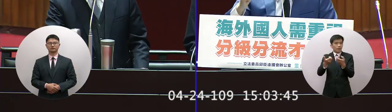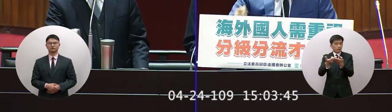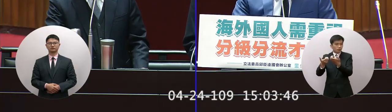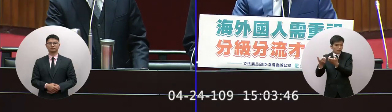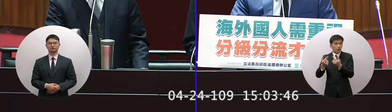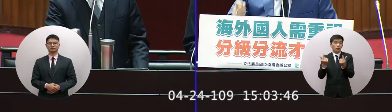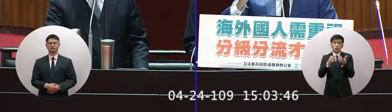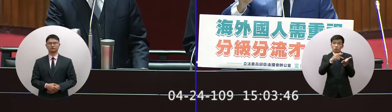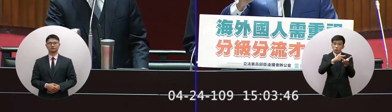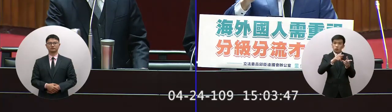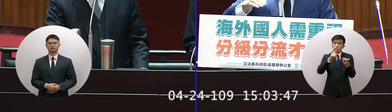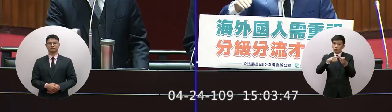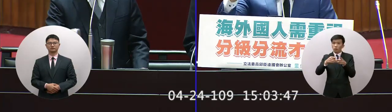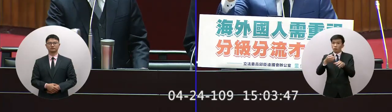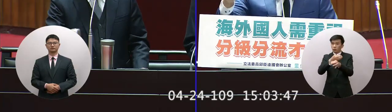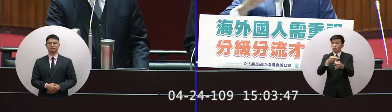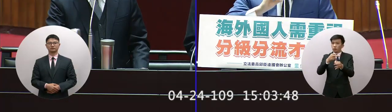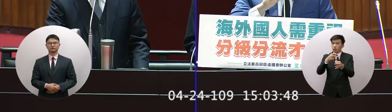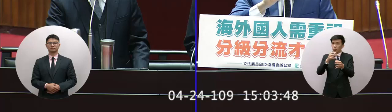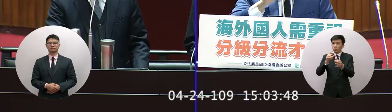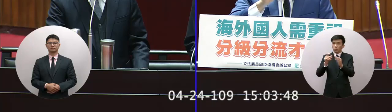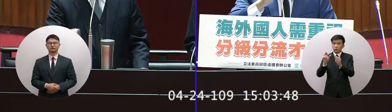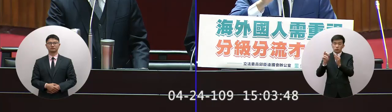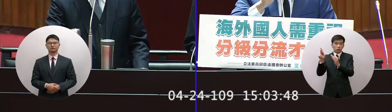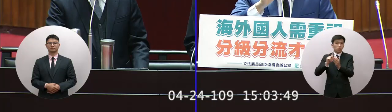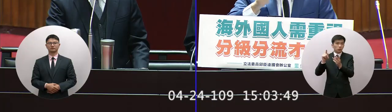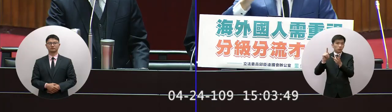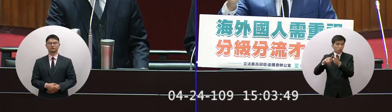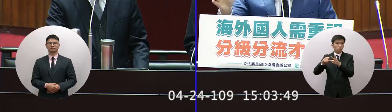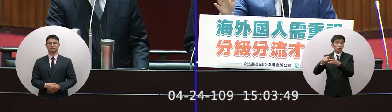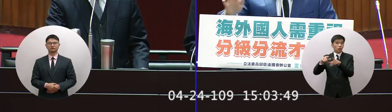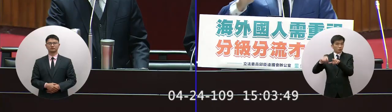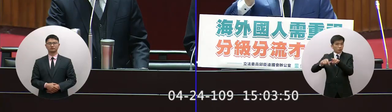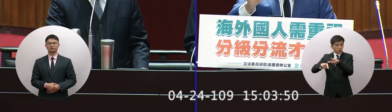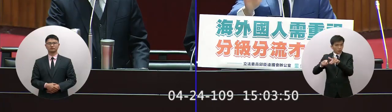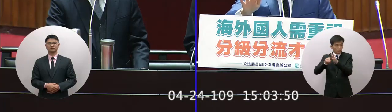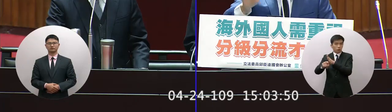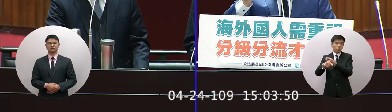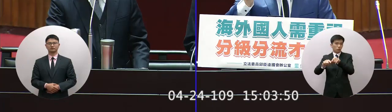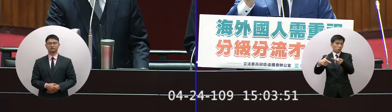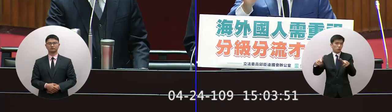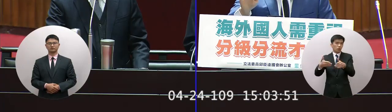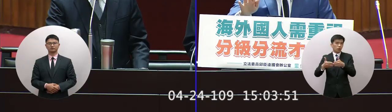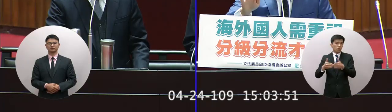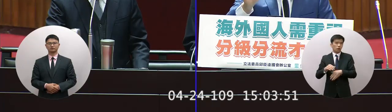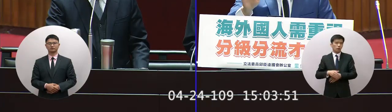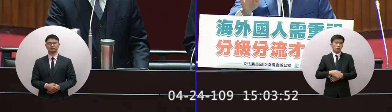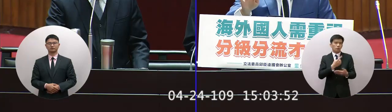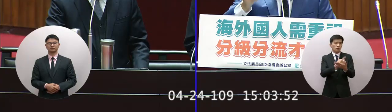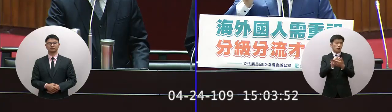甚至是租赁国家队，你要分级分流的去协助他们，然后要求他们去完成，因为不是每个企业都